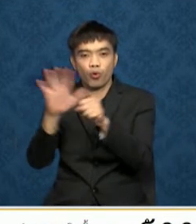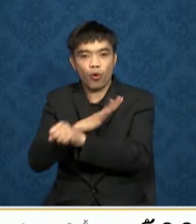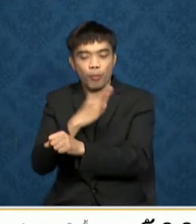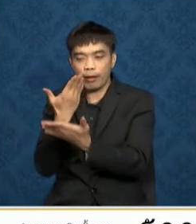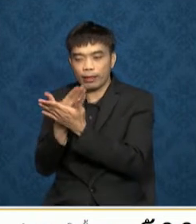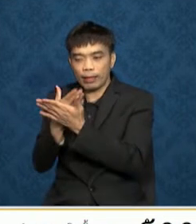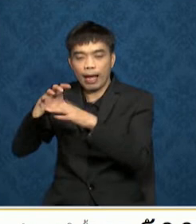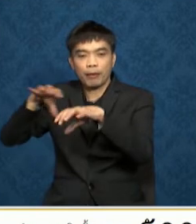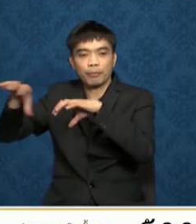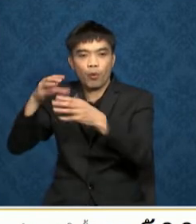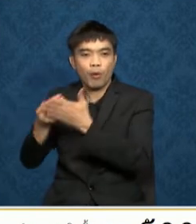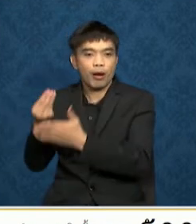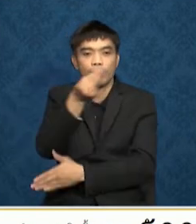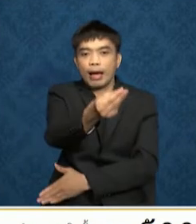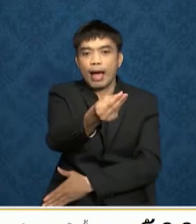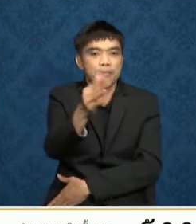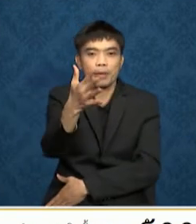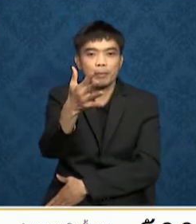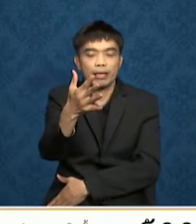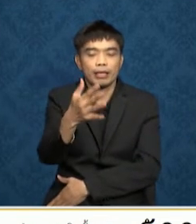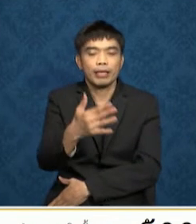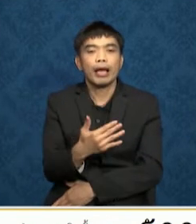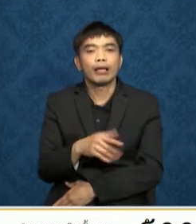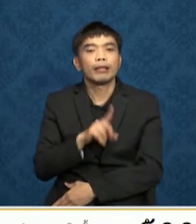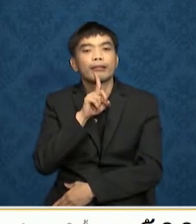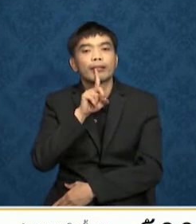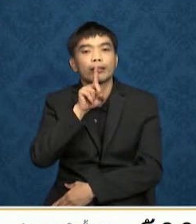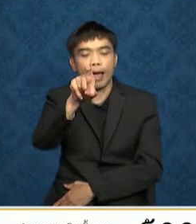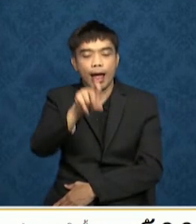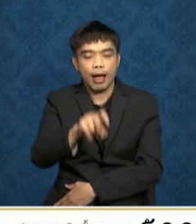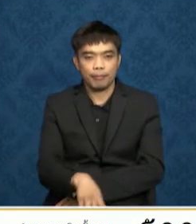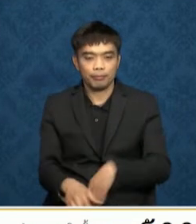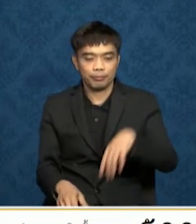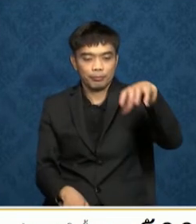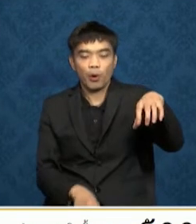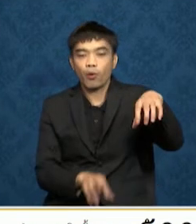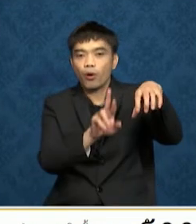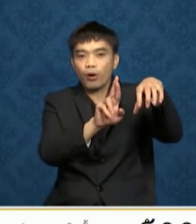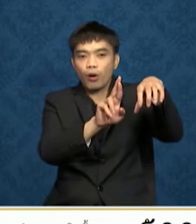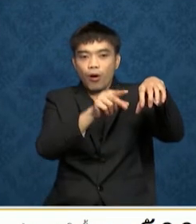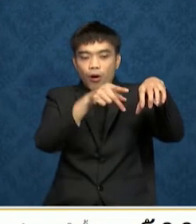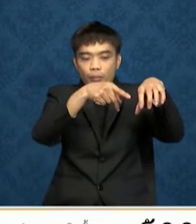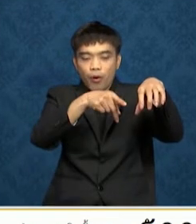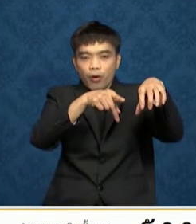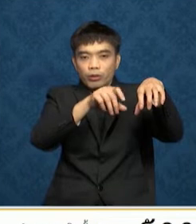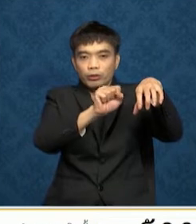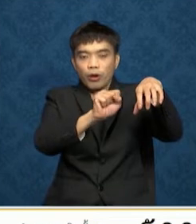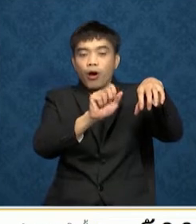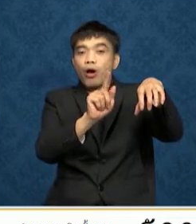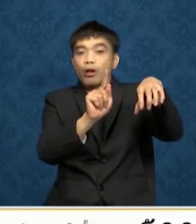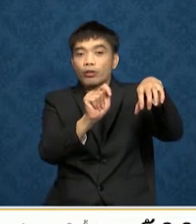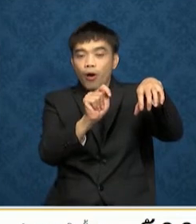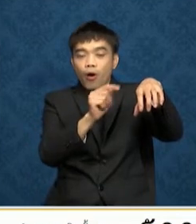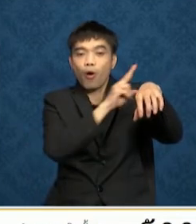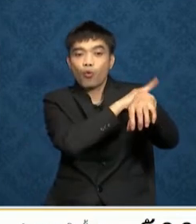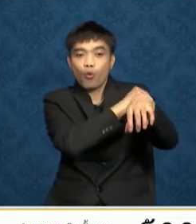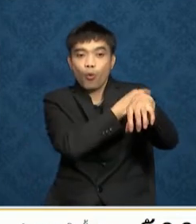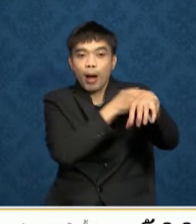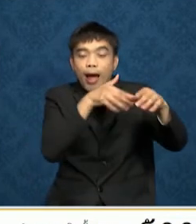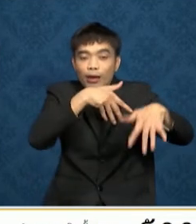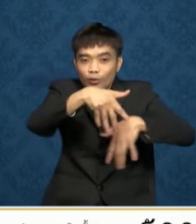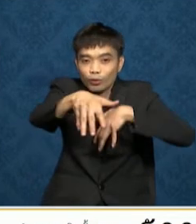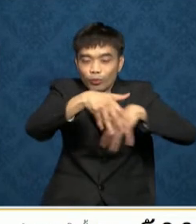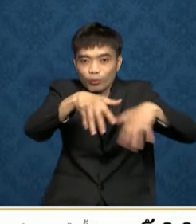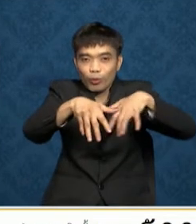ผมถามสิครับรปสตเนี่ยเคยมีเจ้าหน้าที่ 14คนเนี่ยดูแลพี่น้องประชาชน 500คน